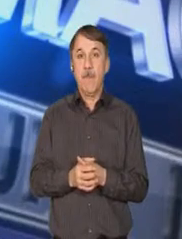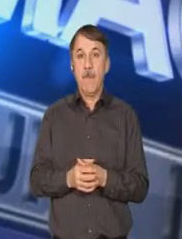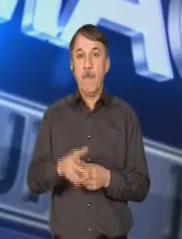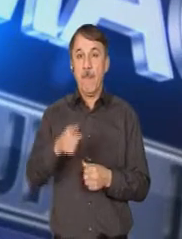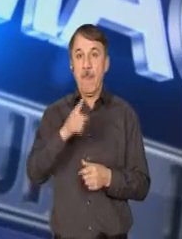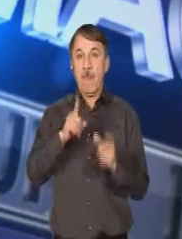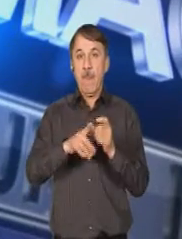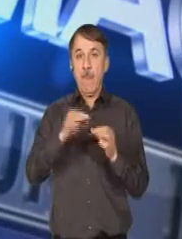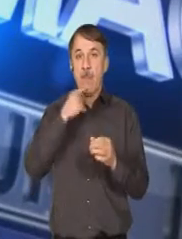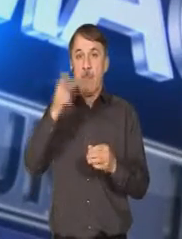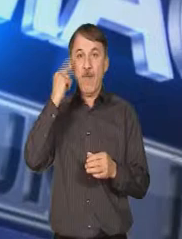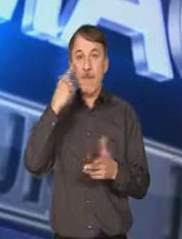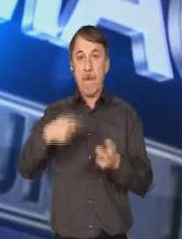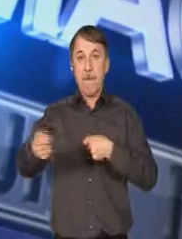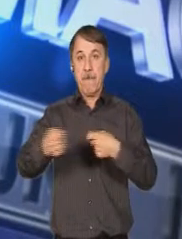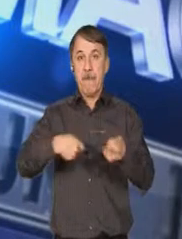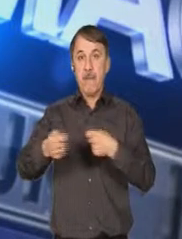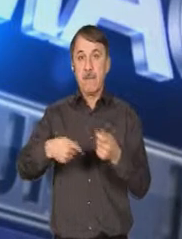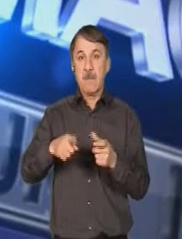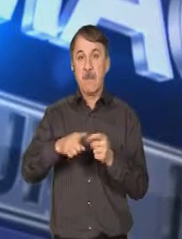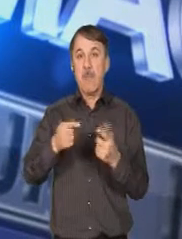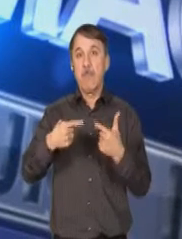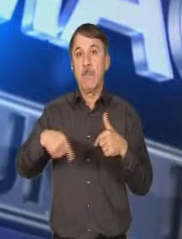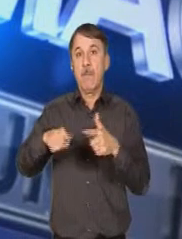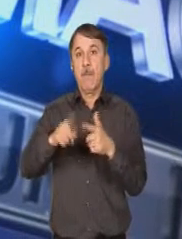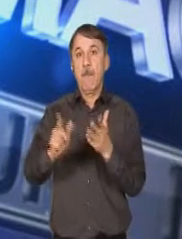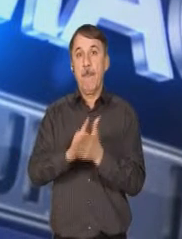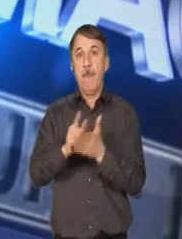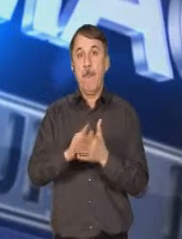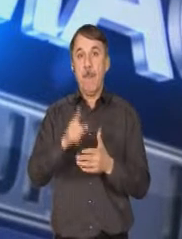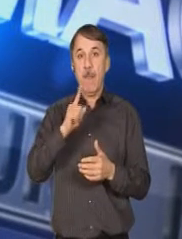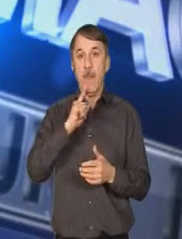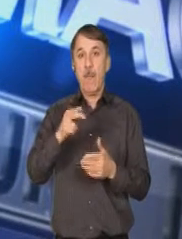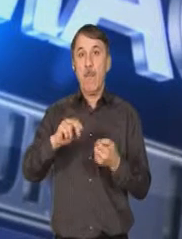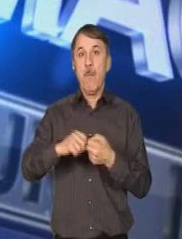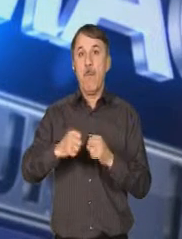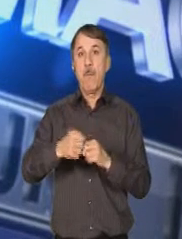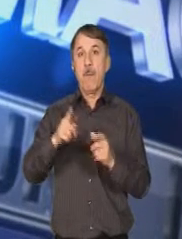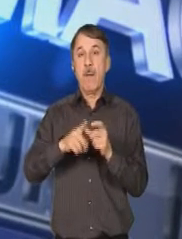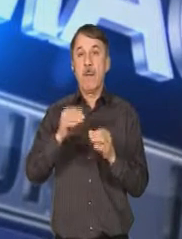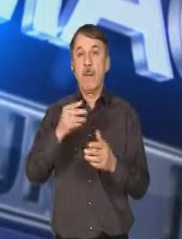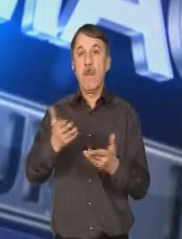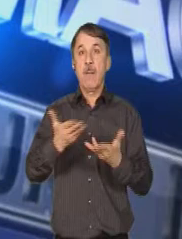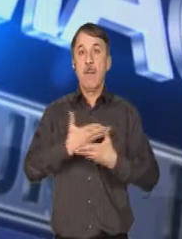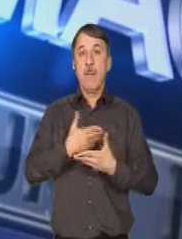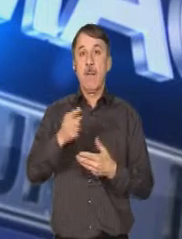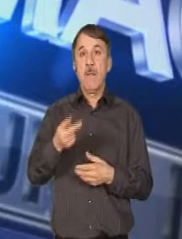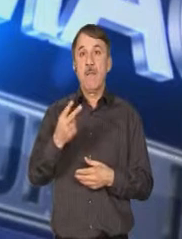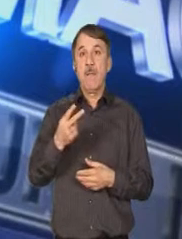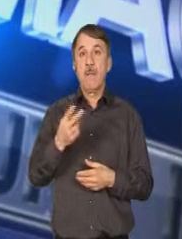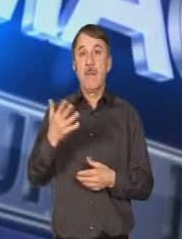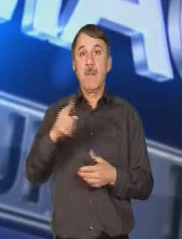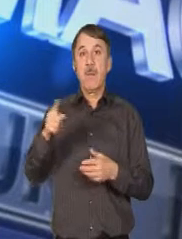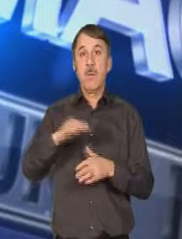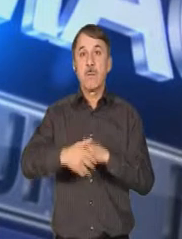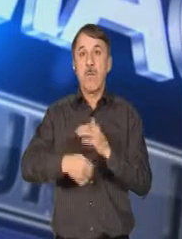Cene voća i povrća na novosadskim pijacama gotovo su nepromenjene. Da bismo proverili kako ide prodaja i da li su